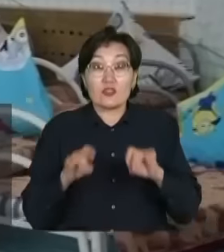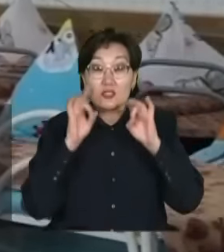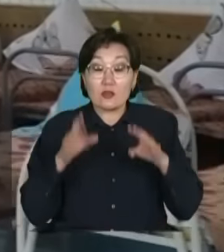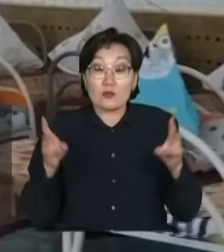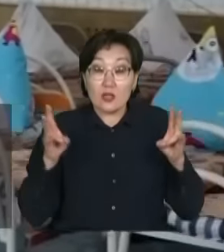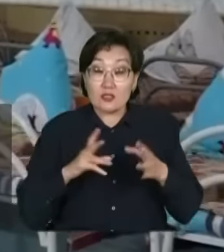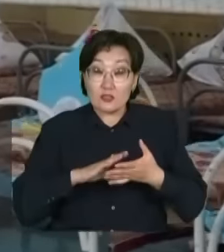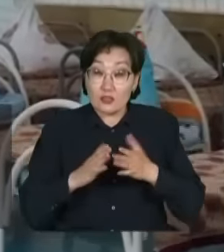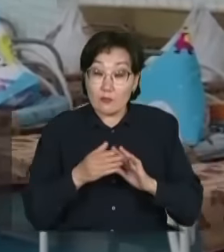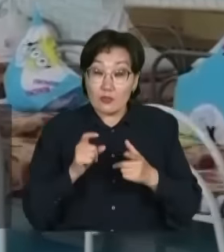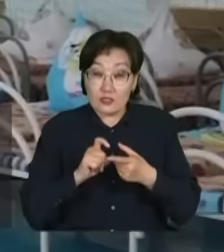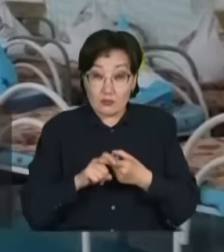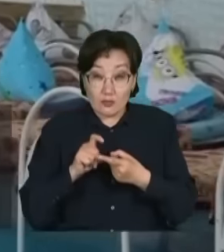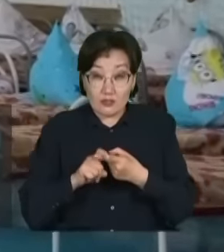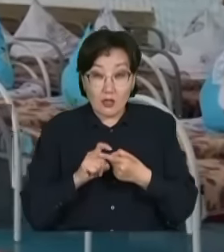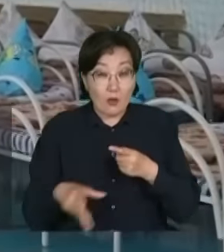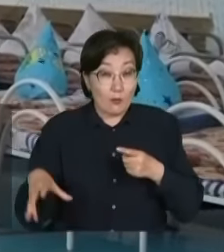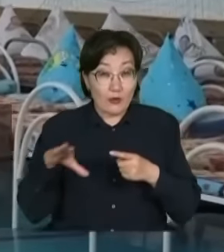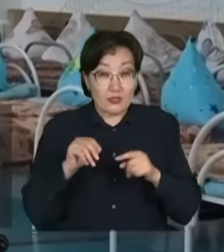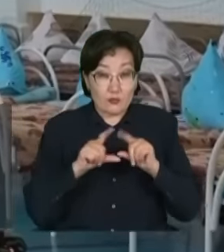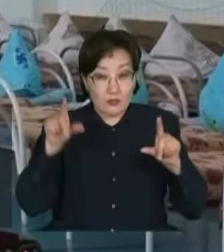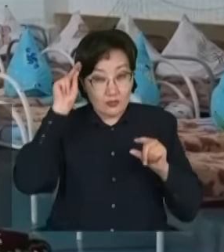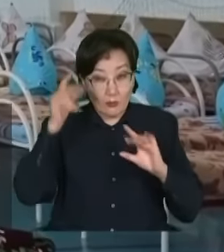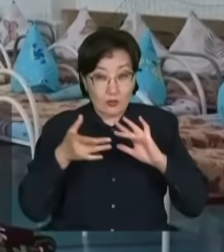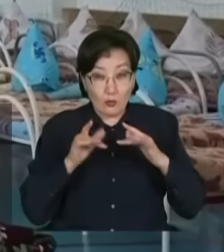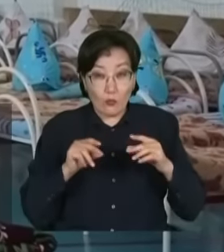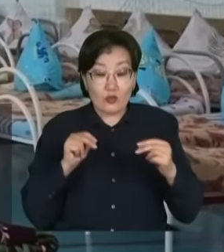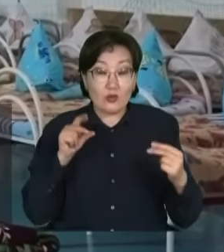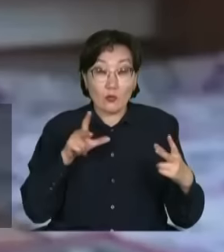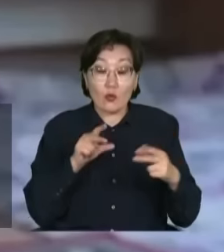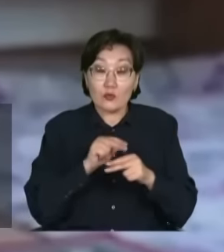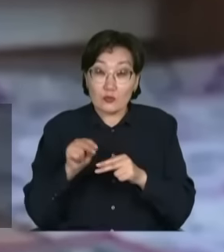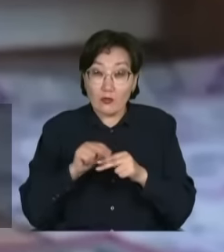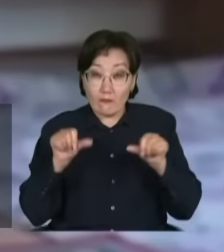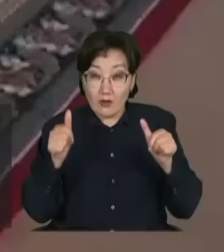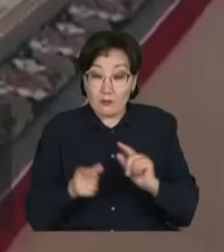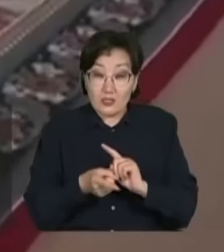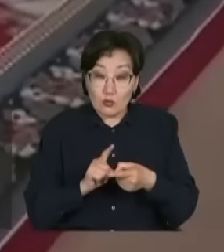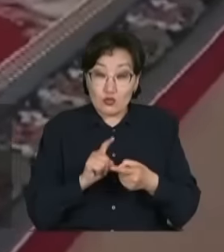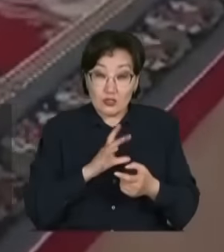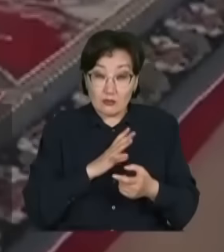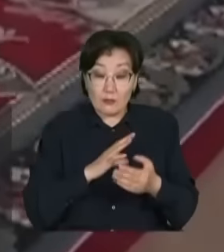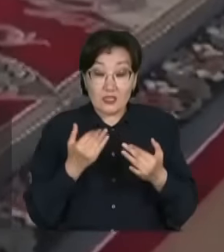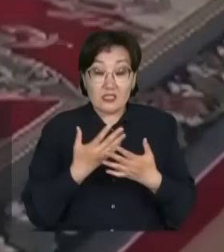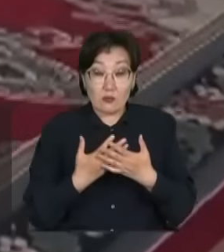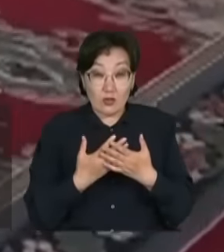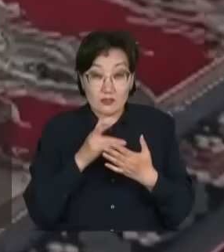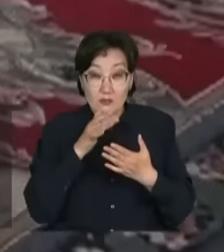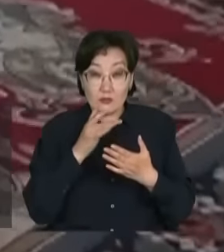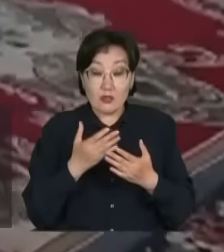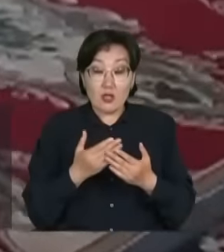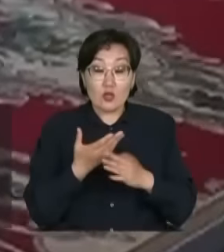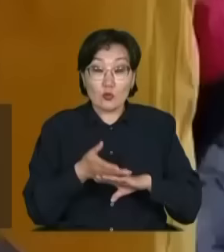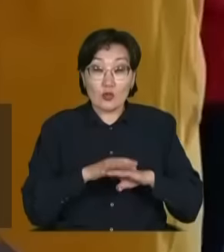апат жағдайына байланысты барлық мектеп онлайн форматқа көшті. Қазіргі уақытта шамамен төтенше